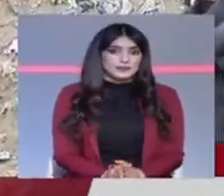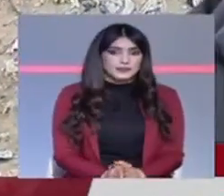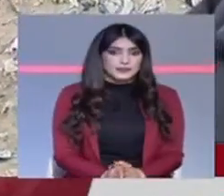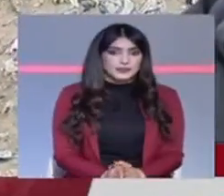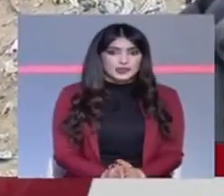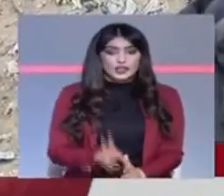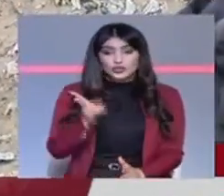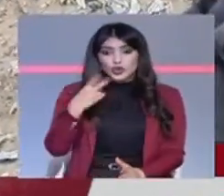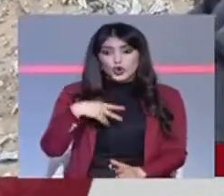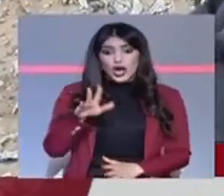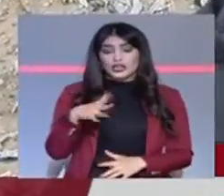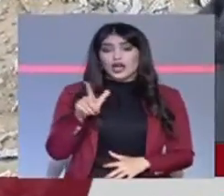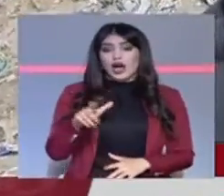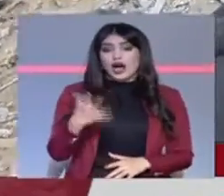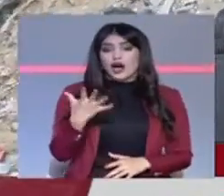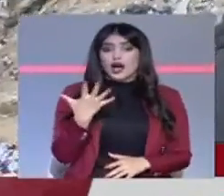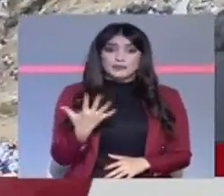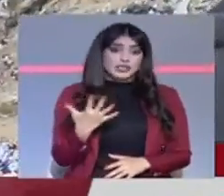خمسه